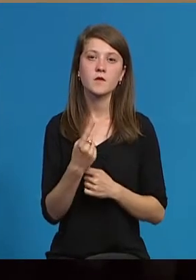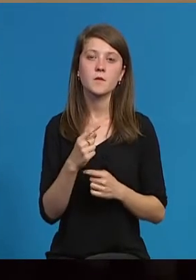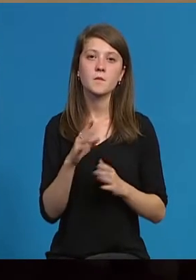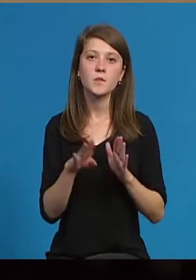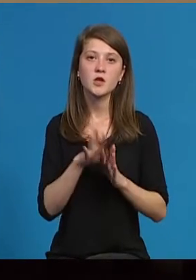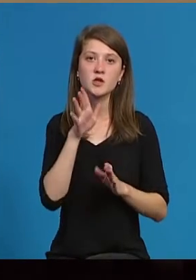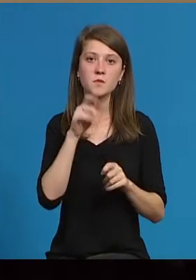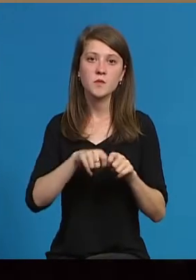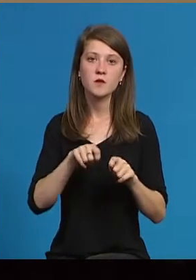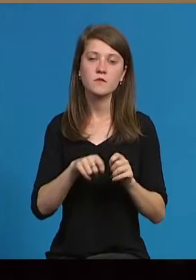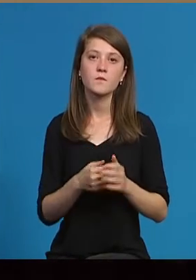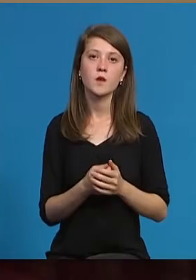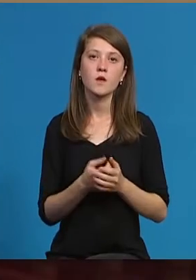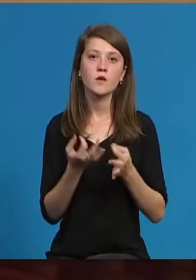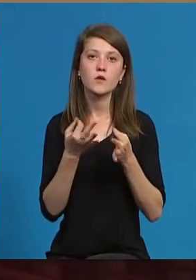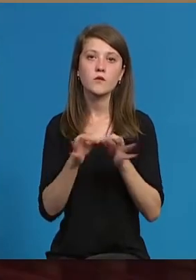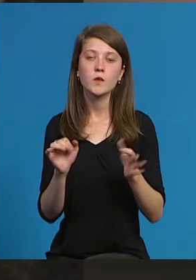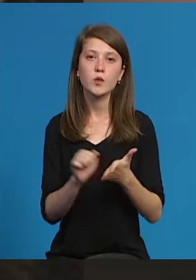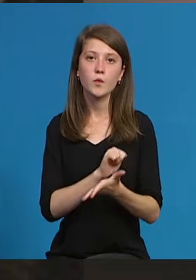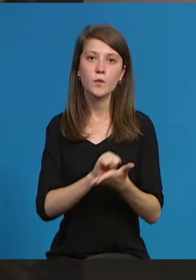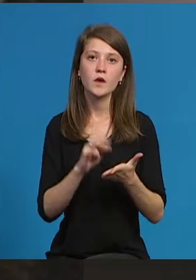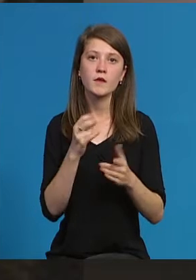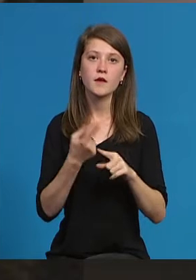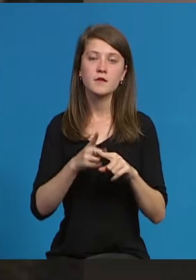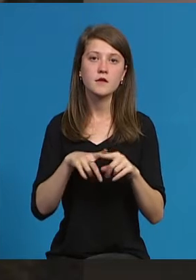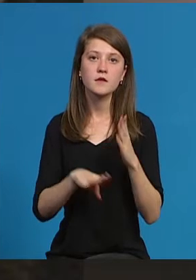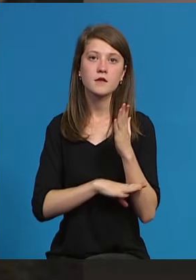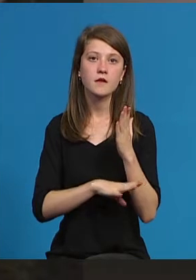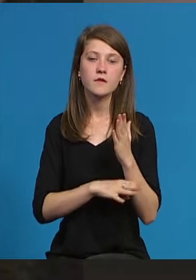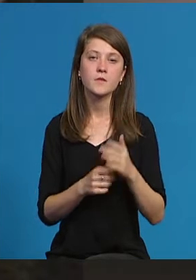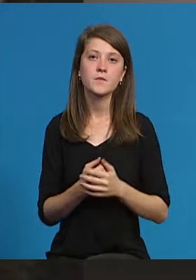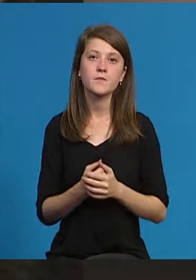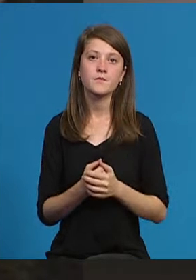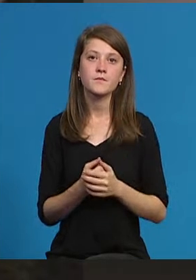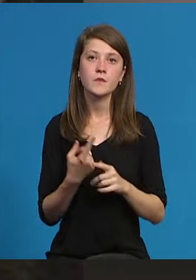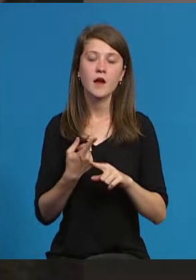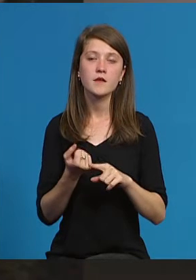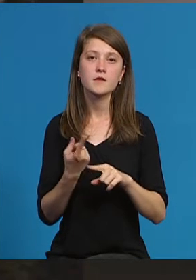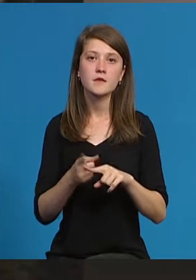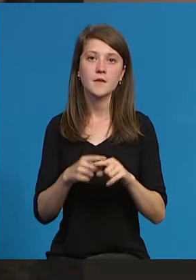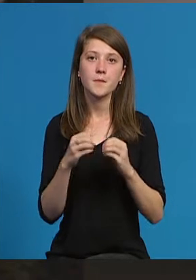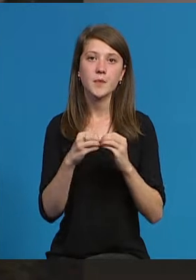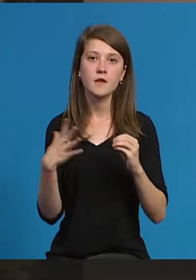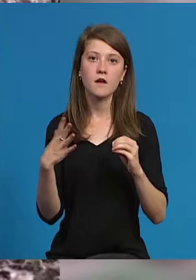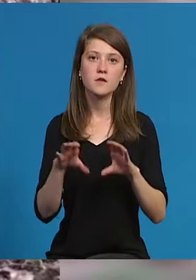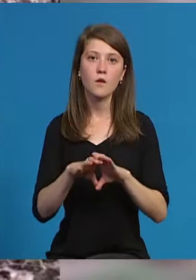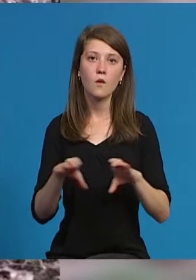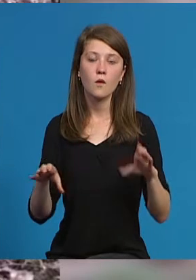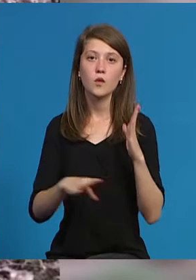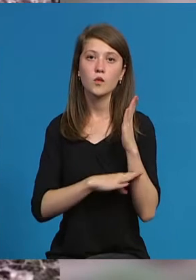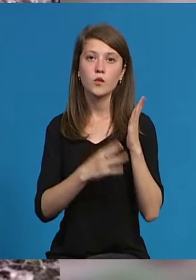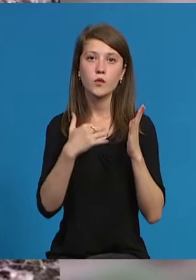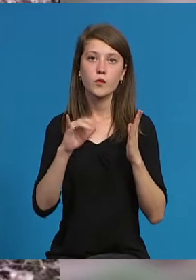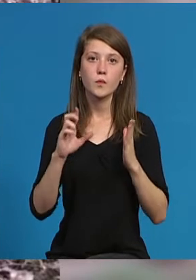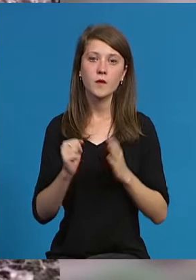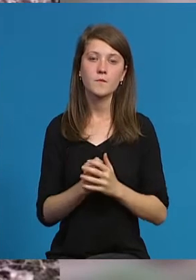перевірки, жодних дозвільних документів на ці лісоматеріали, а це 15 колод дуба,